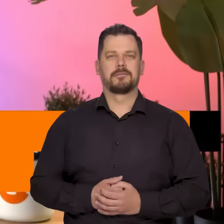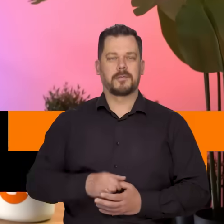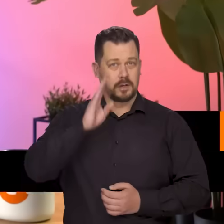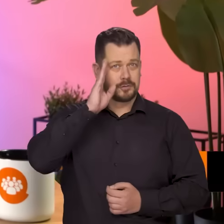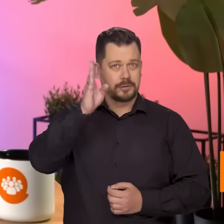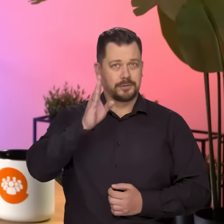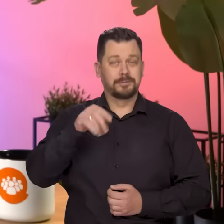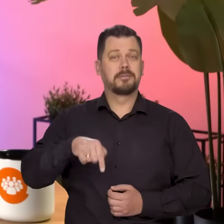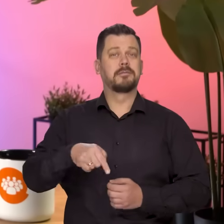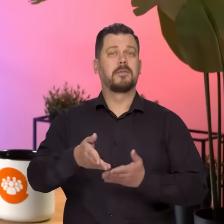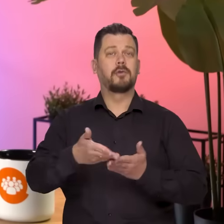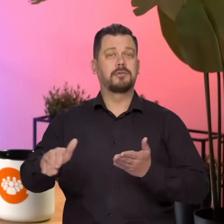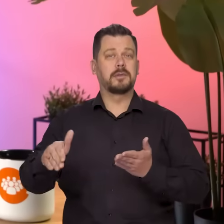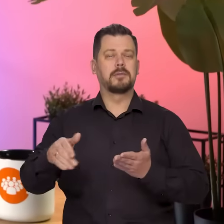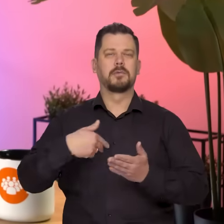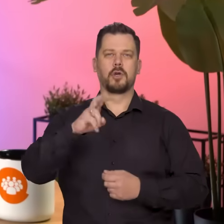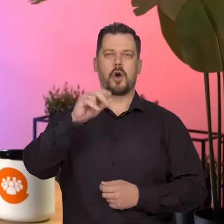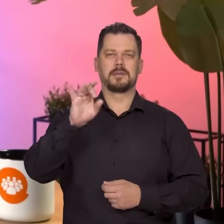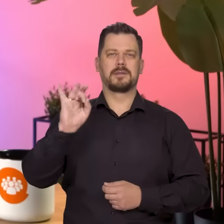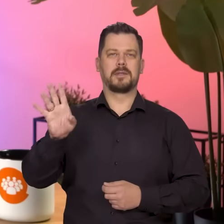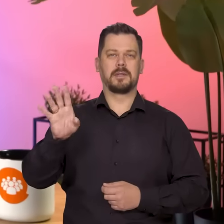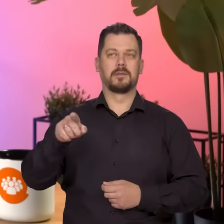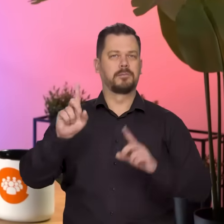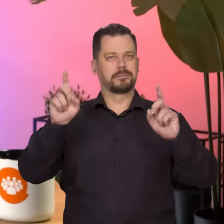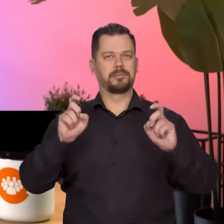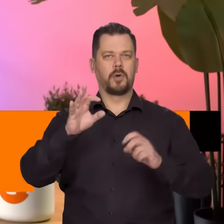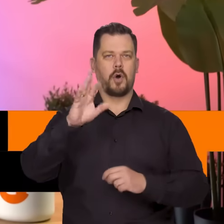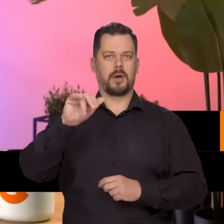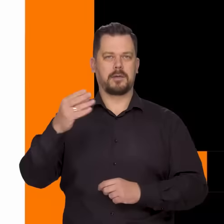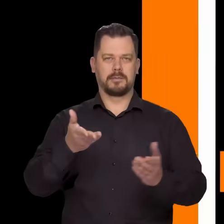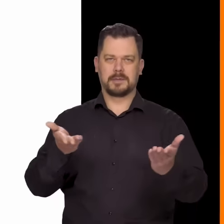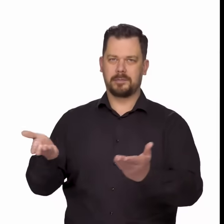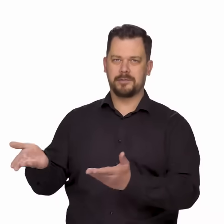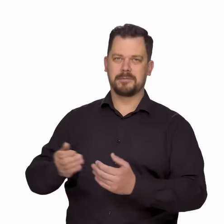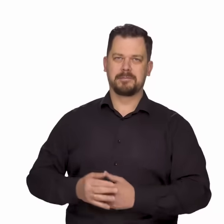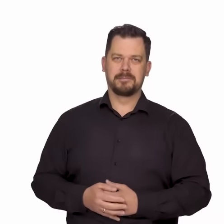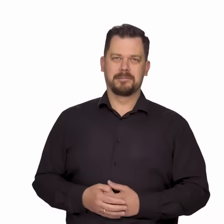Cześć. W tym odcinku opowiem o hostingu na Star.Orange. Orange. Zapraszam.